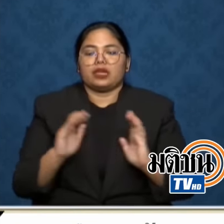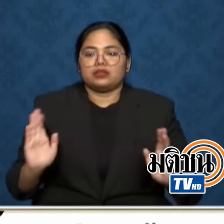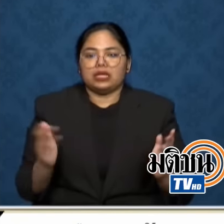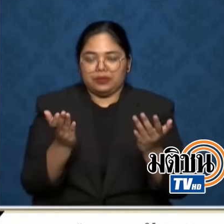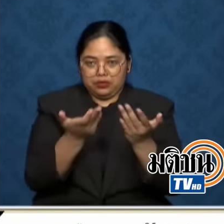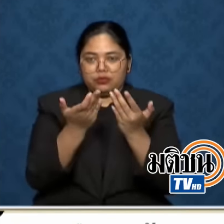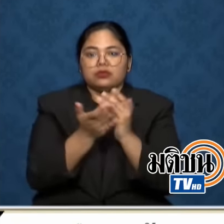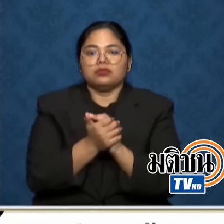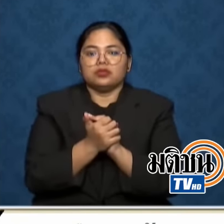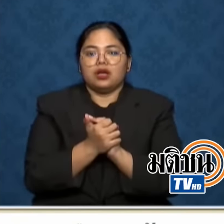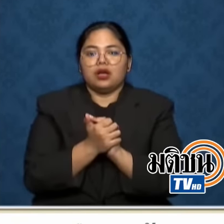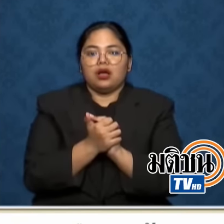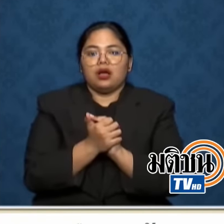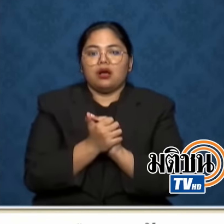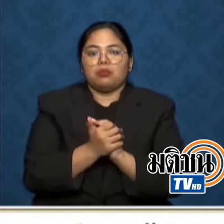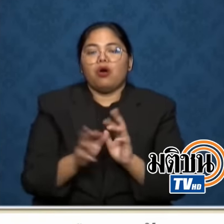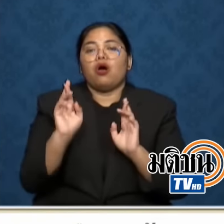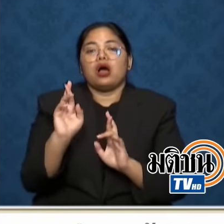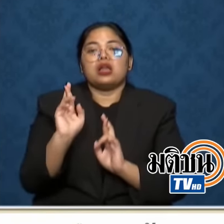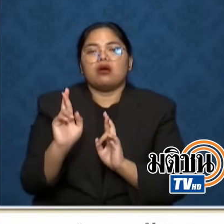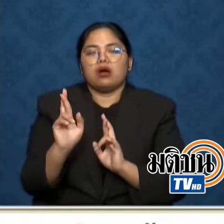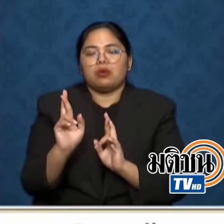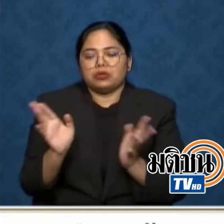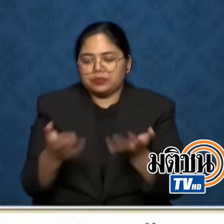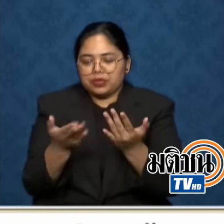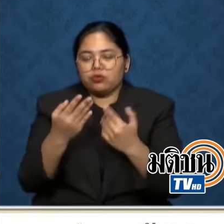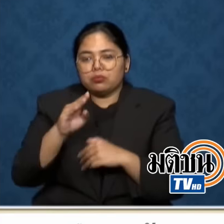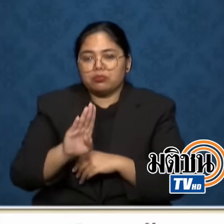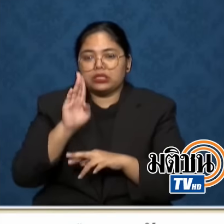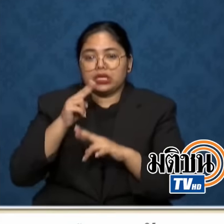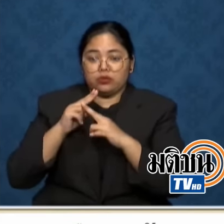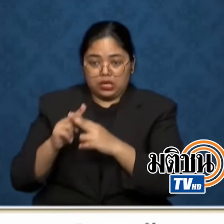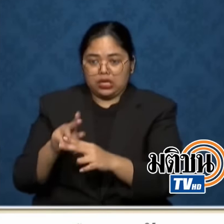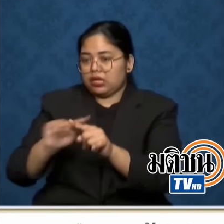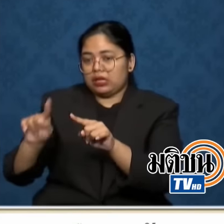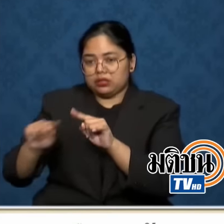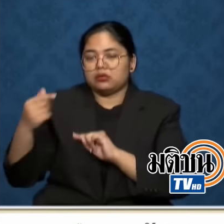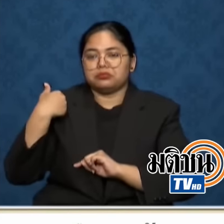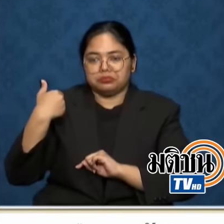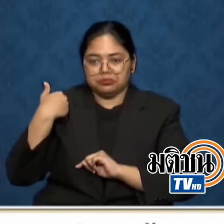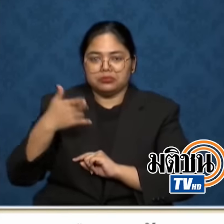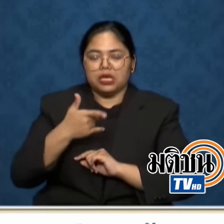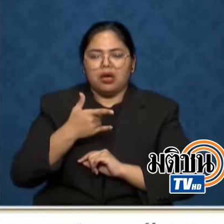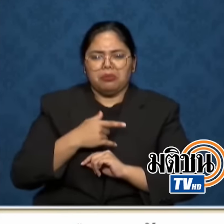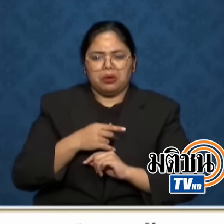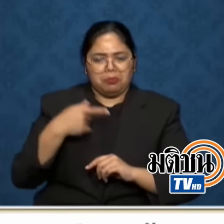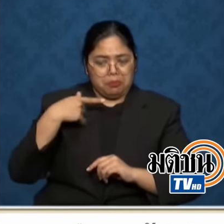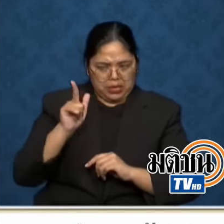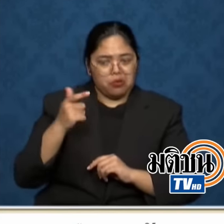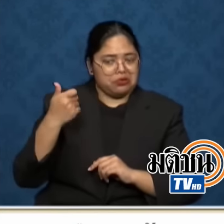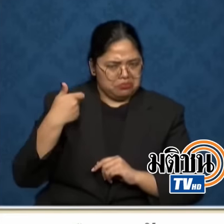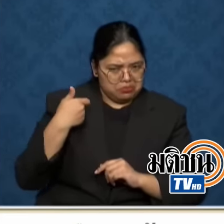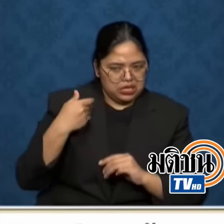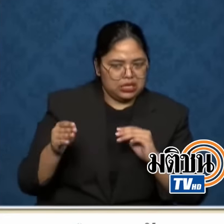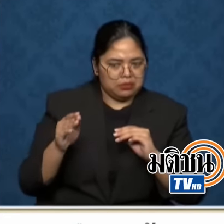สนุนเนี่ยผมเข้าใจว่าอันนี้ต้องใช้ความระมัดระวังเพราะการสนับสนุนเอกชนเนี่ยมันทำให้มีผลประโยชน์ทับซ้อนได้แต่ถ้าเราทำในลักษณะของก